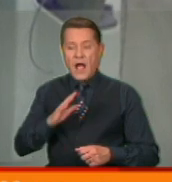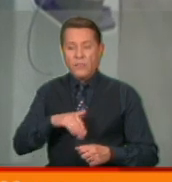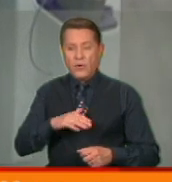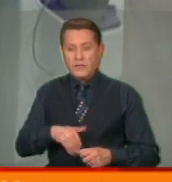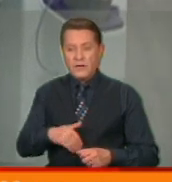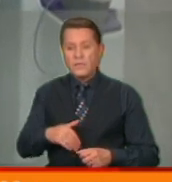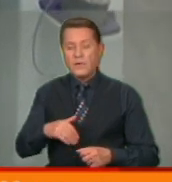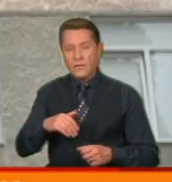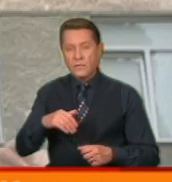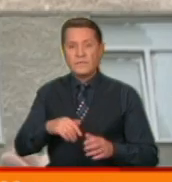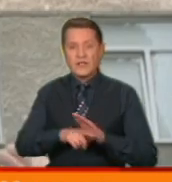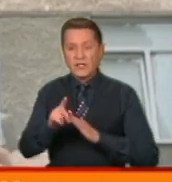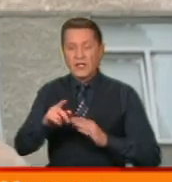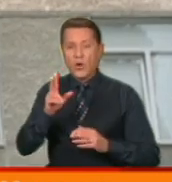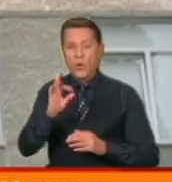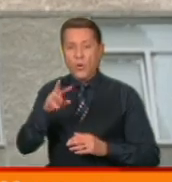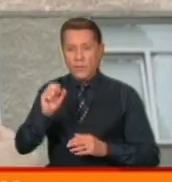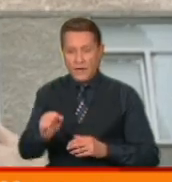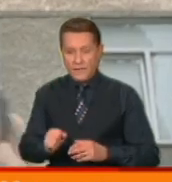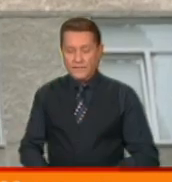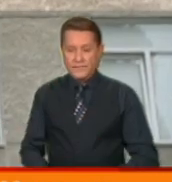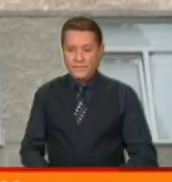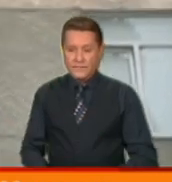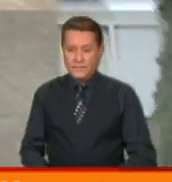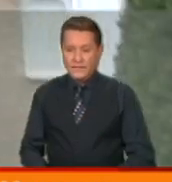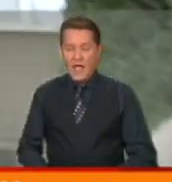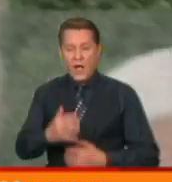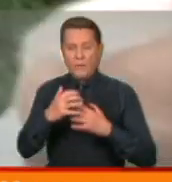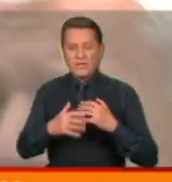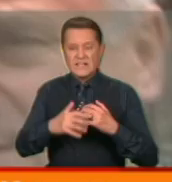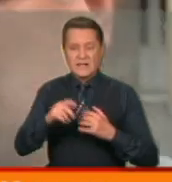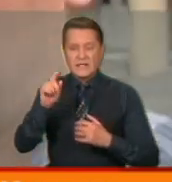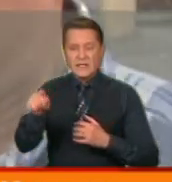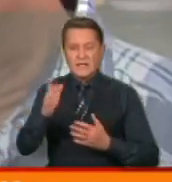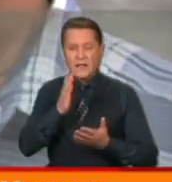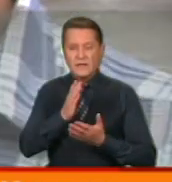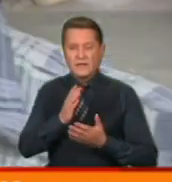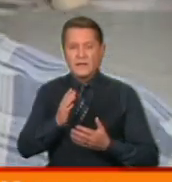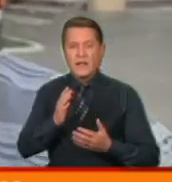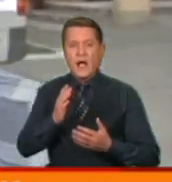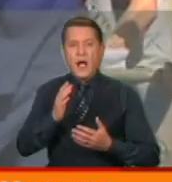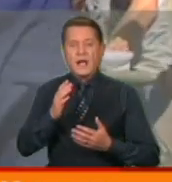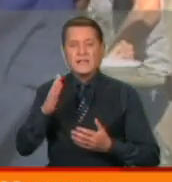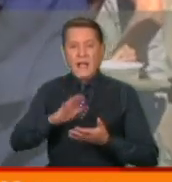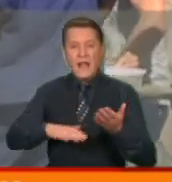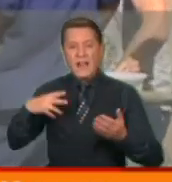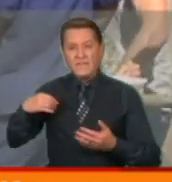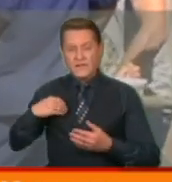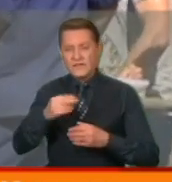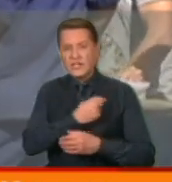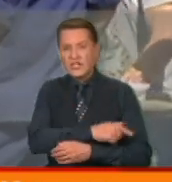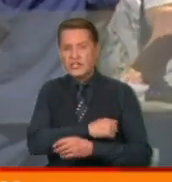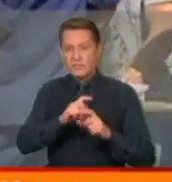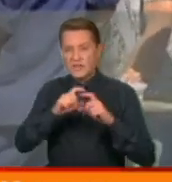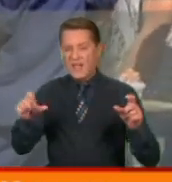потім Сашко упав у кому. Одне вікно відкрите, друге посередині там знаходиться мій син. Далі львівський шпиталь, але й там все